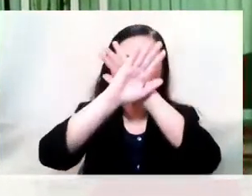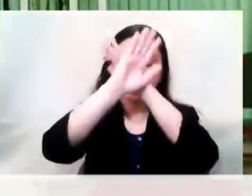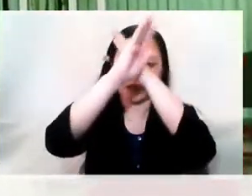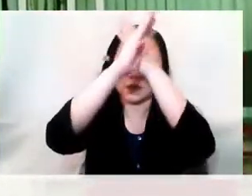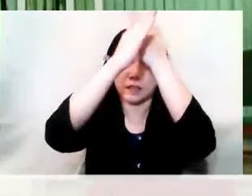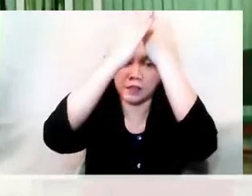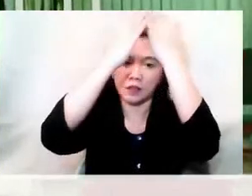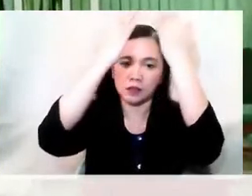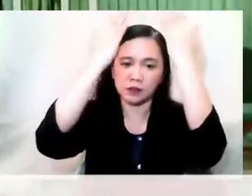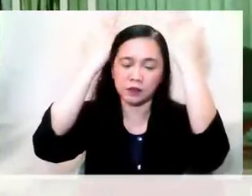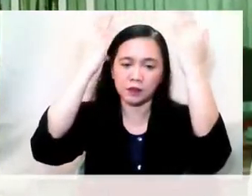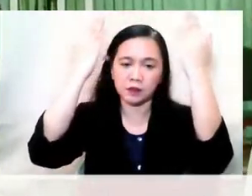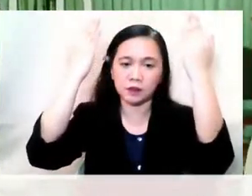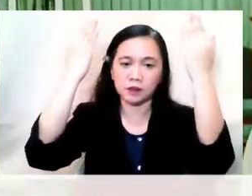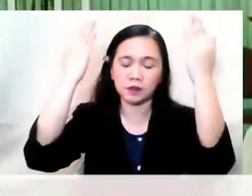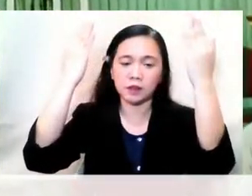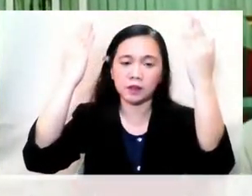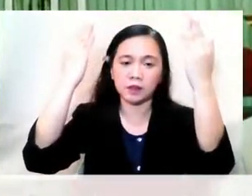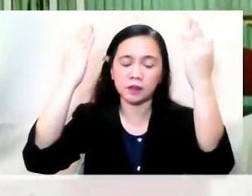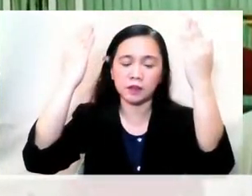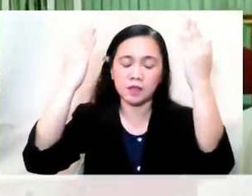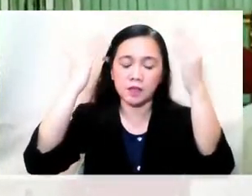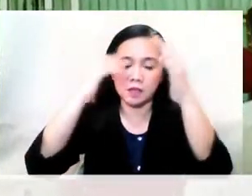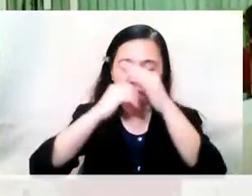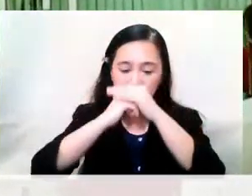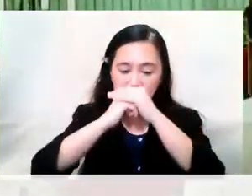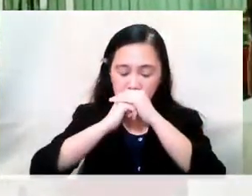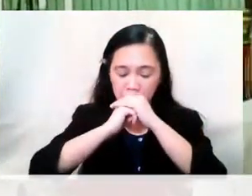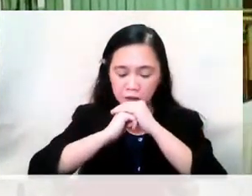sumasa sa langit ka,